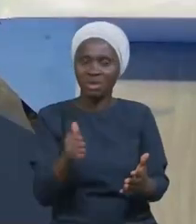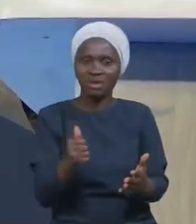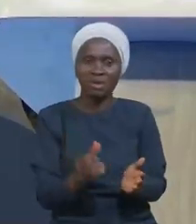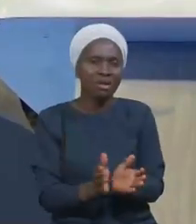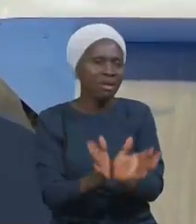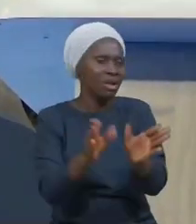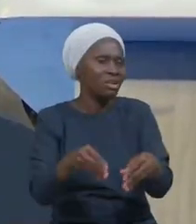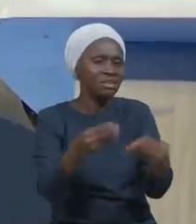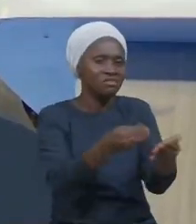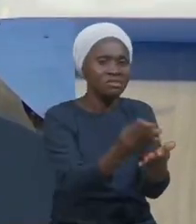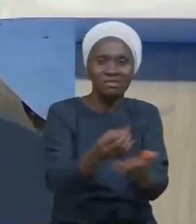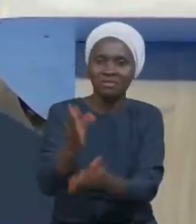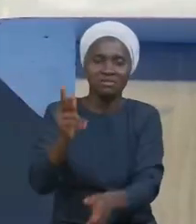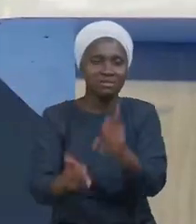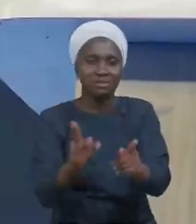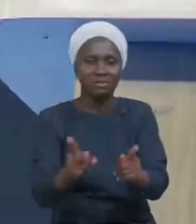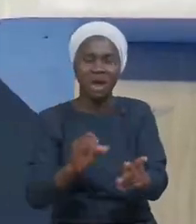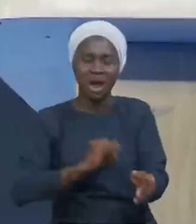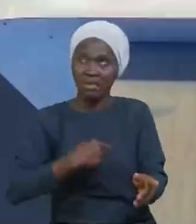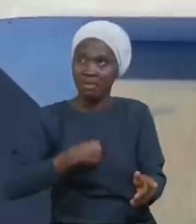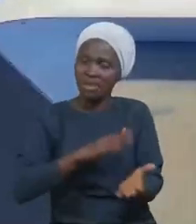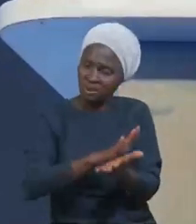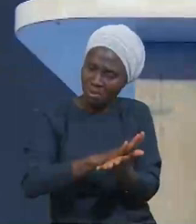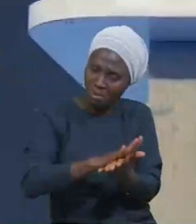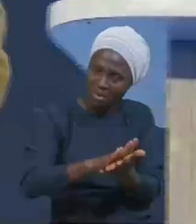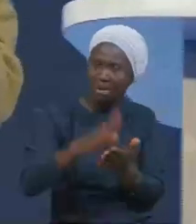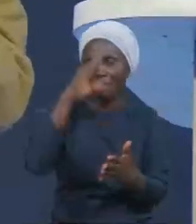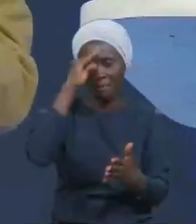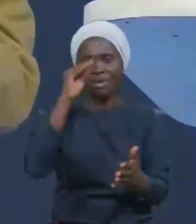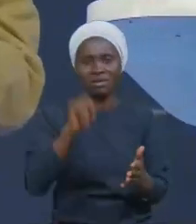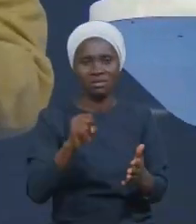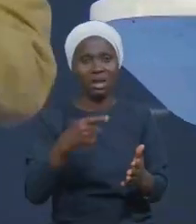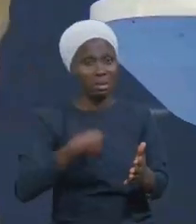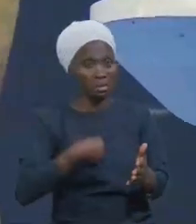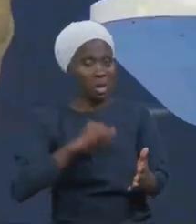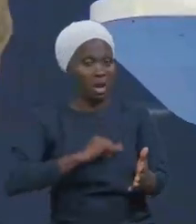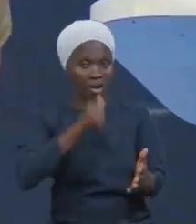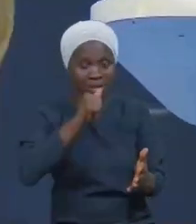homme transparent. Je suis un homme religieux.